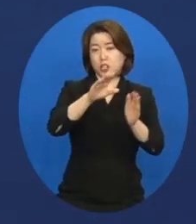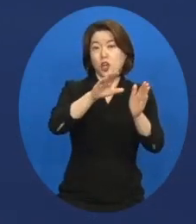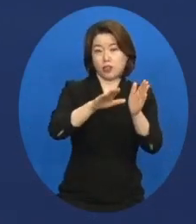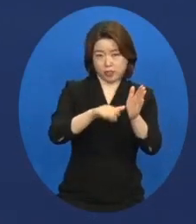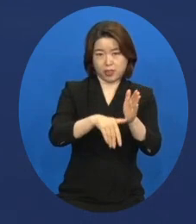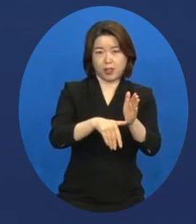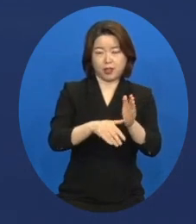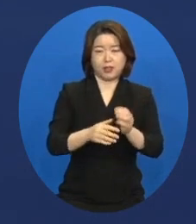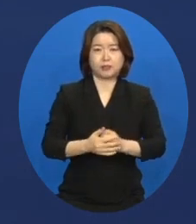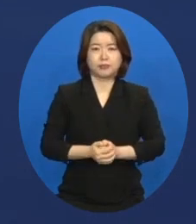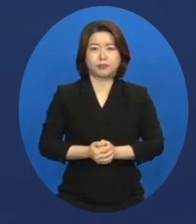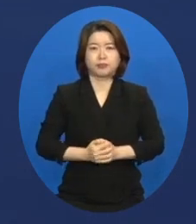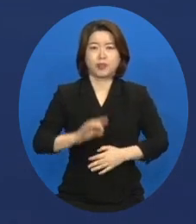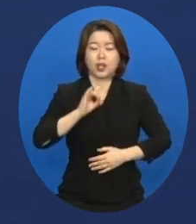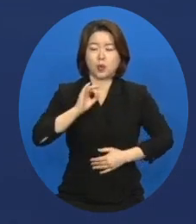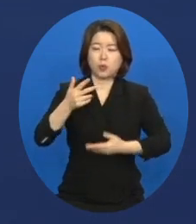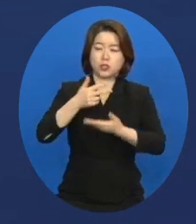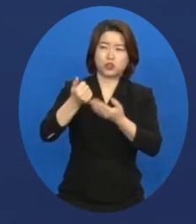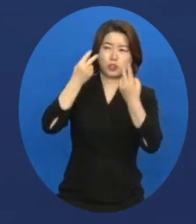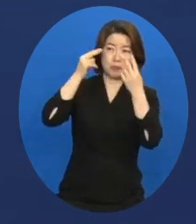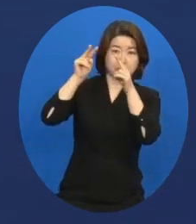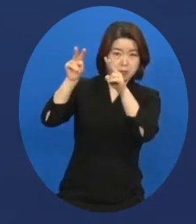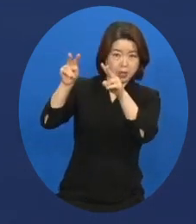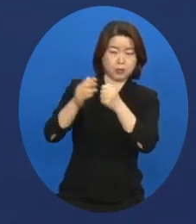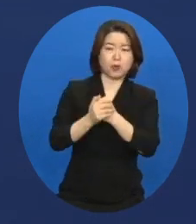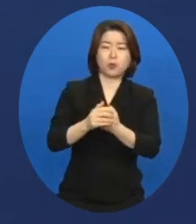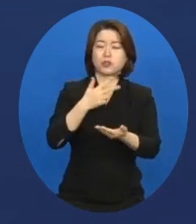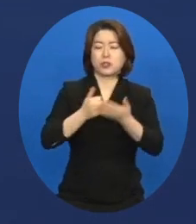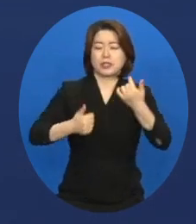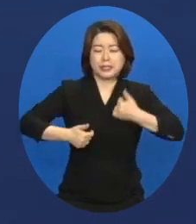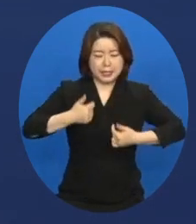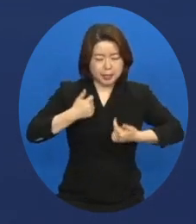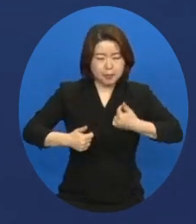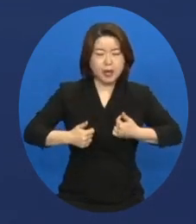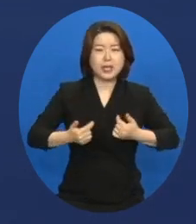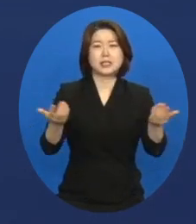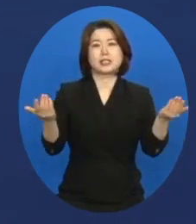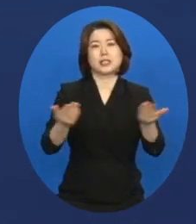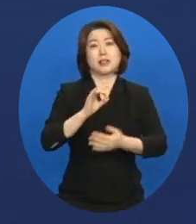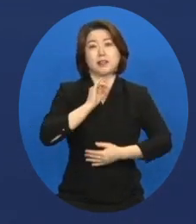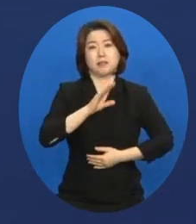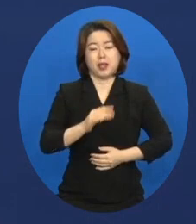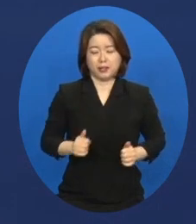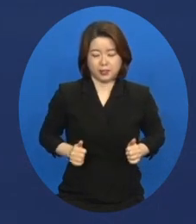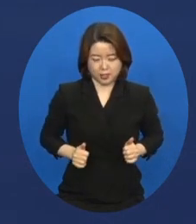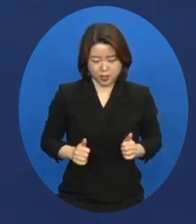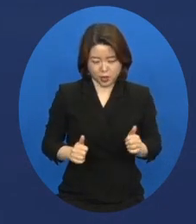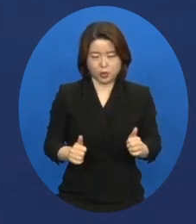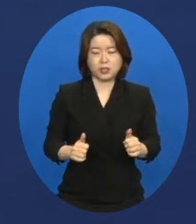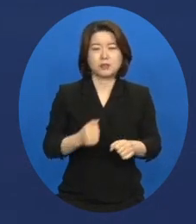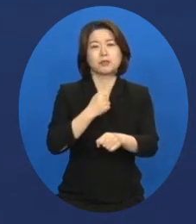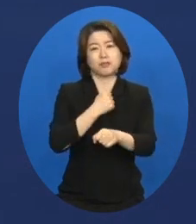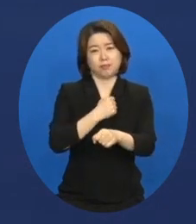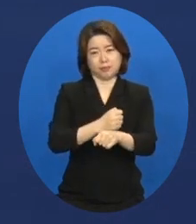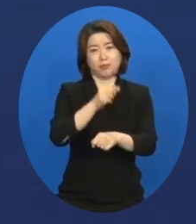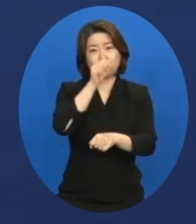때일수록 오직 주님 바라보고 주님이 기뻐하시는 일만 열심히 해야